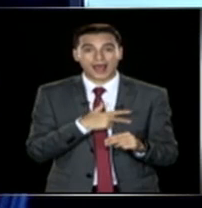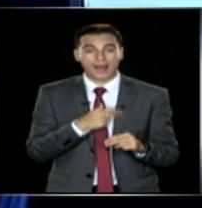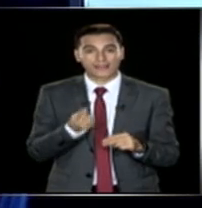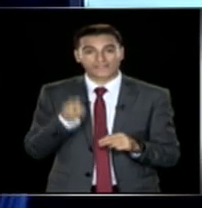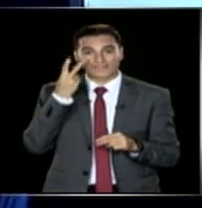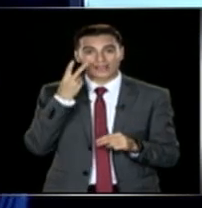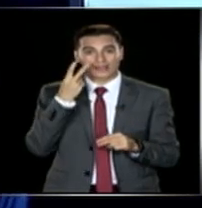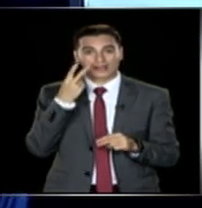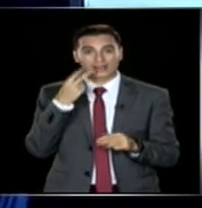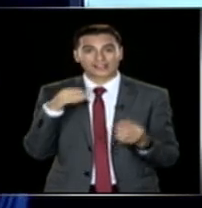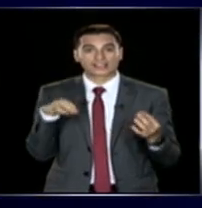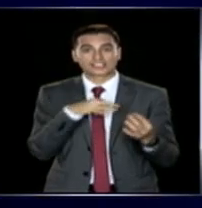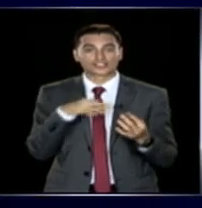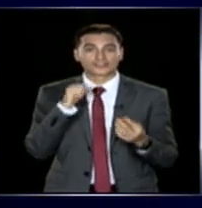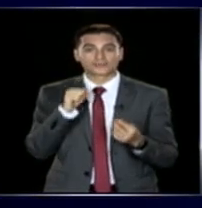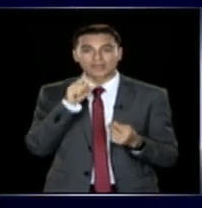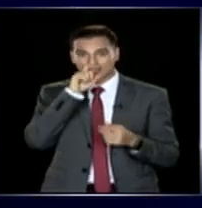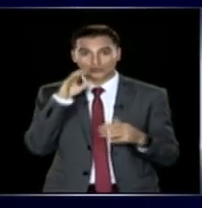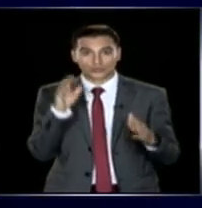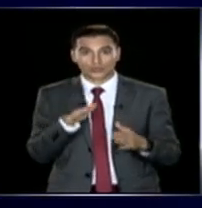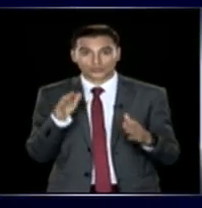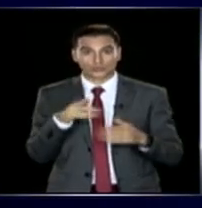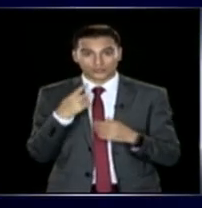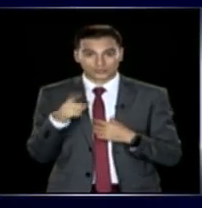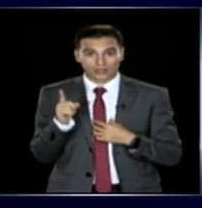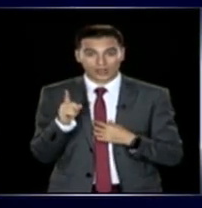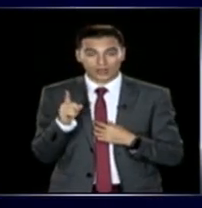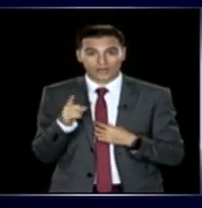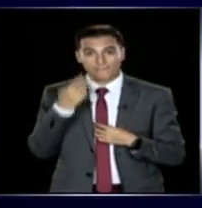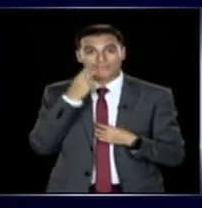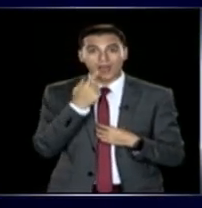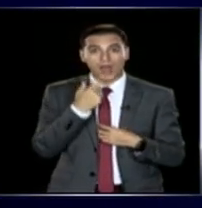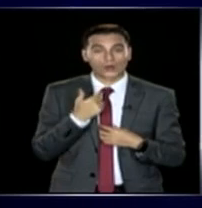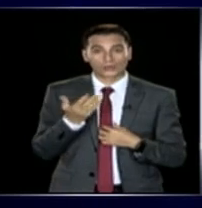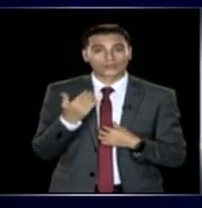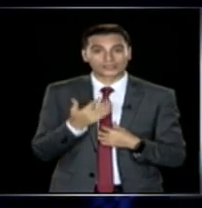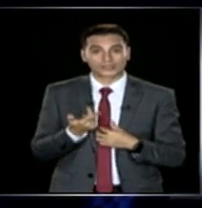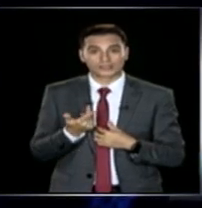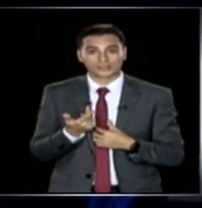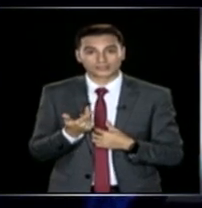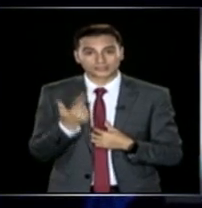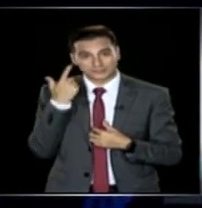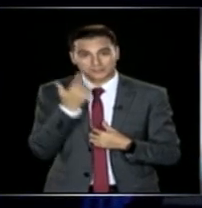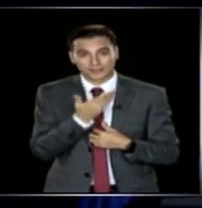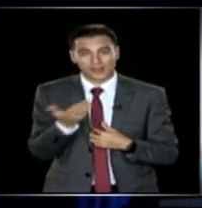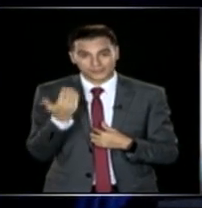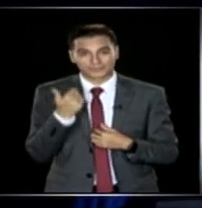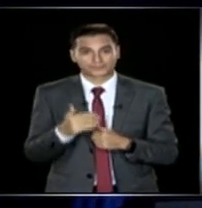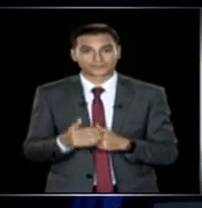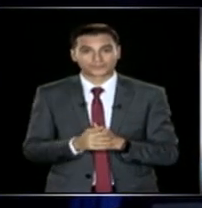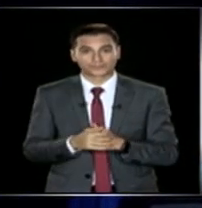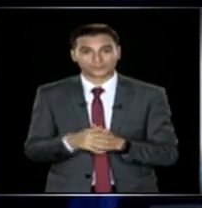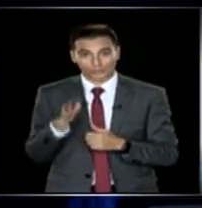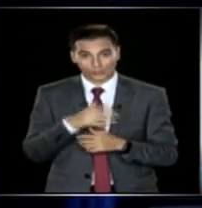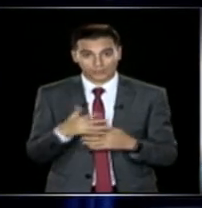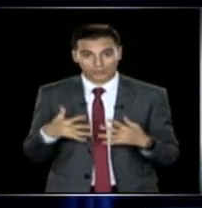الموضوع ده؟ نشيد الصقور. نشيد الصقور مره واحده؟ طب مين اللي هيقول لنا نشيد الصقور؟ كلنا ان شاء الله.